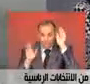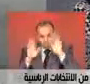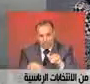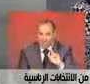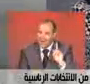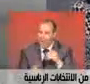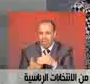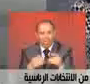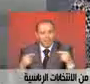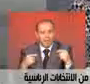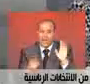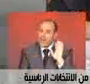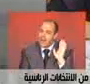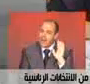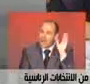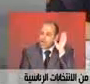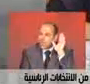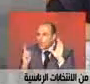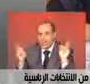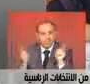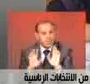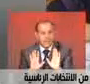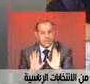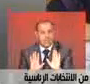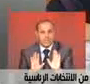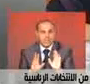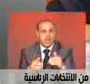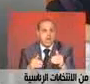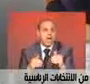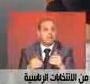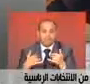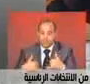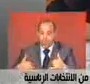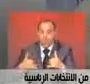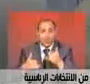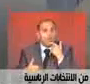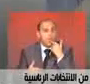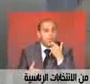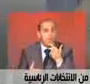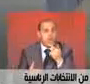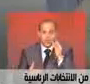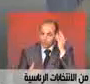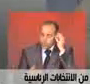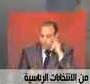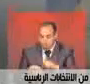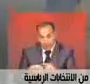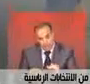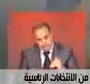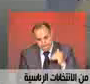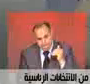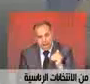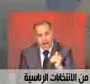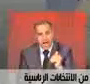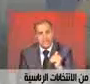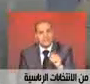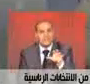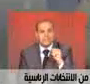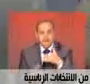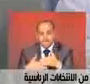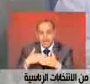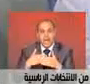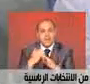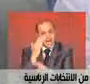الإقصاء والاستقطاب الإيديولوجي. وأكد المجلس قناعته بأن حاجة البلاد في المرحلة المقبلة تستدعي بناء